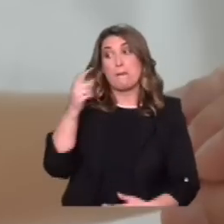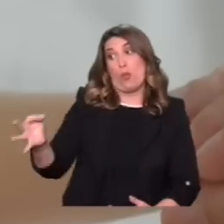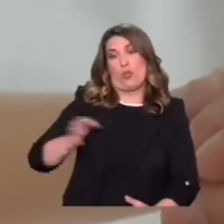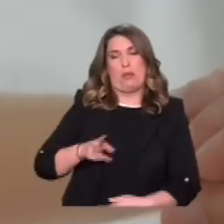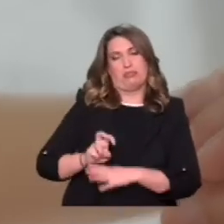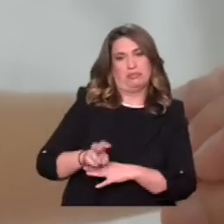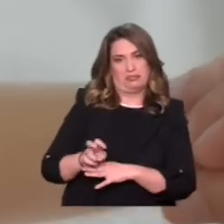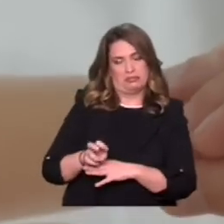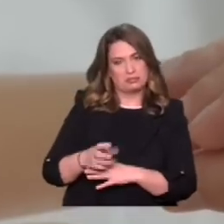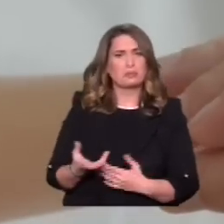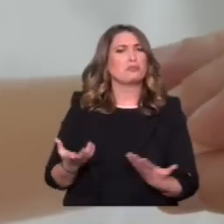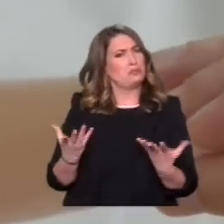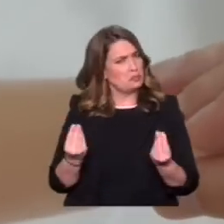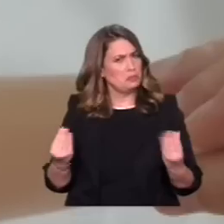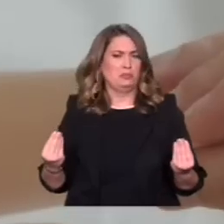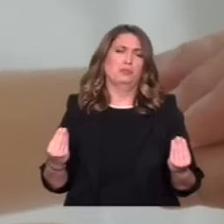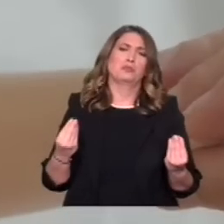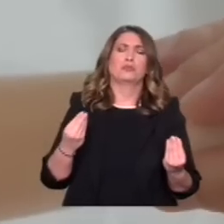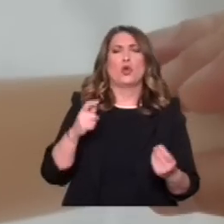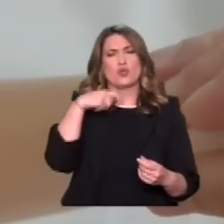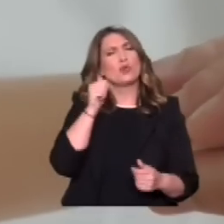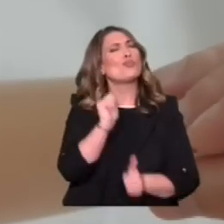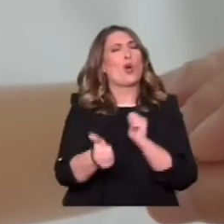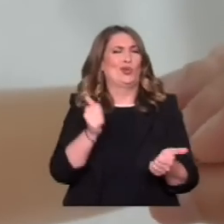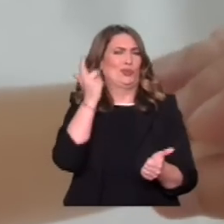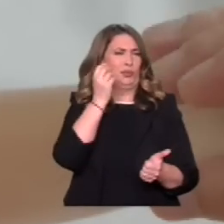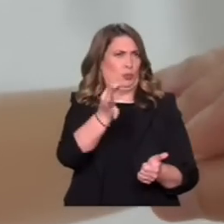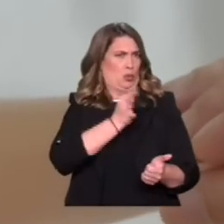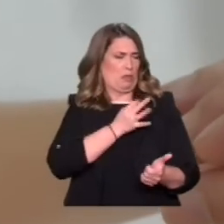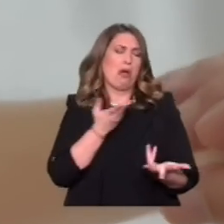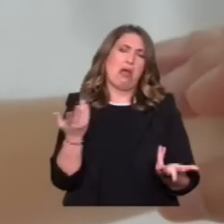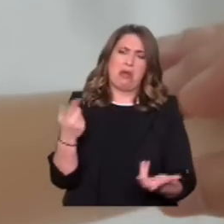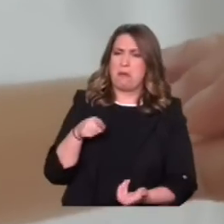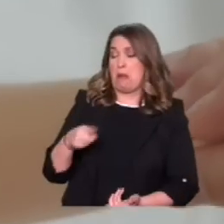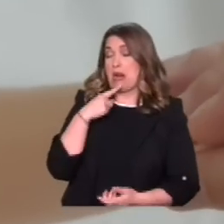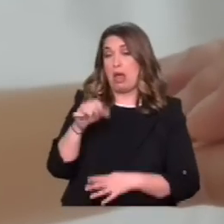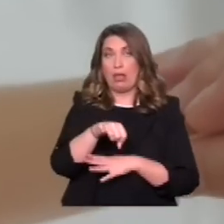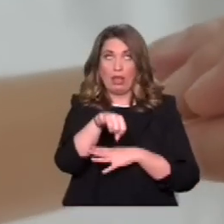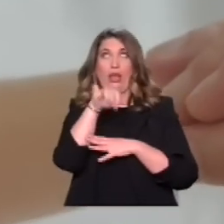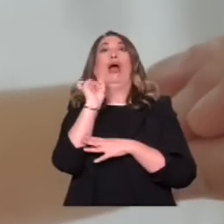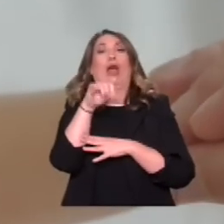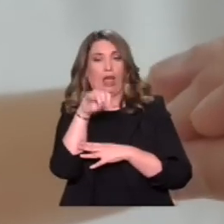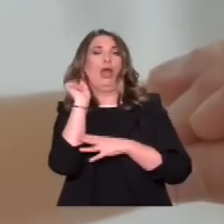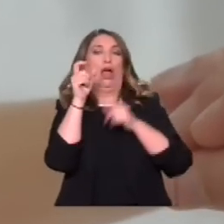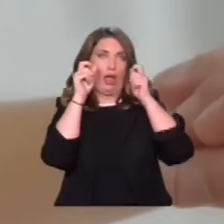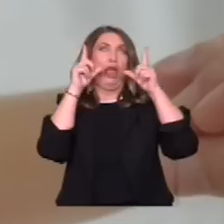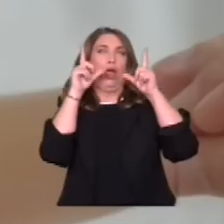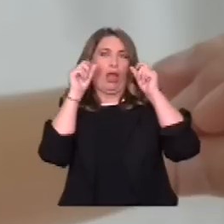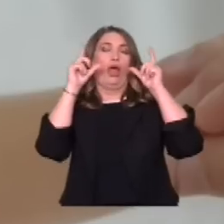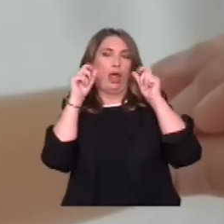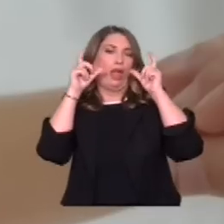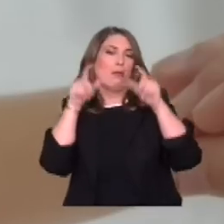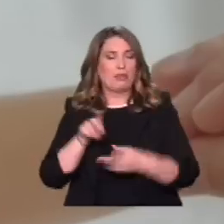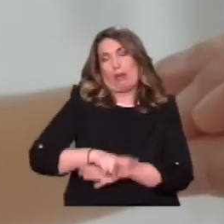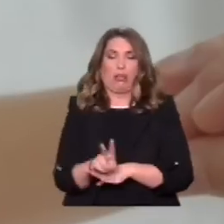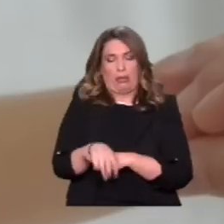Πολλοί γονείς έρχονται έχοντας κάνει διάγνωση από μόνοι τους. Μου ανέφερε τίναγμα κεφαλής και ματιών και ότι μετά το παιδί άρχισε να κάνει